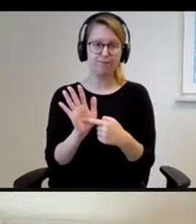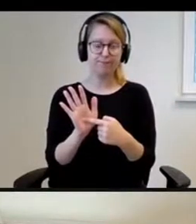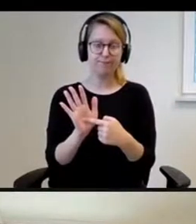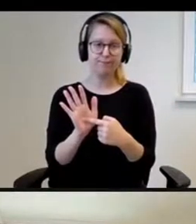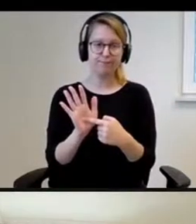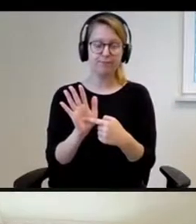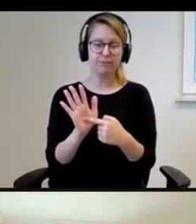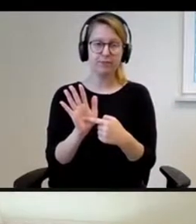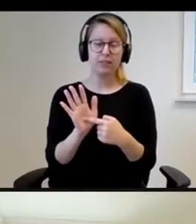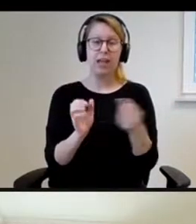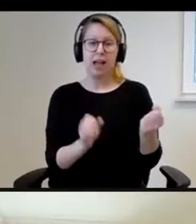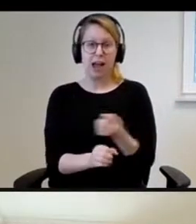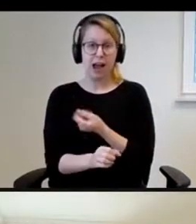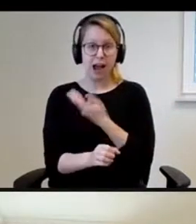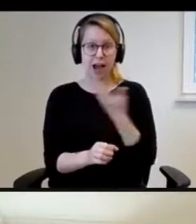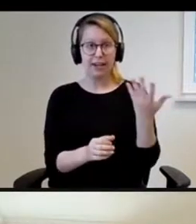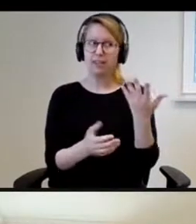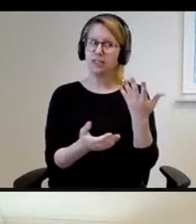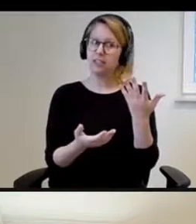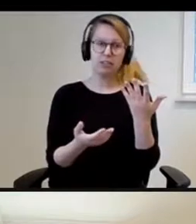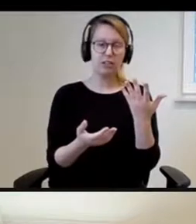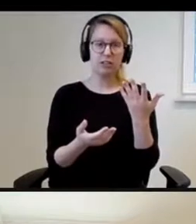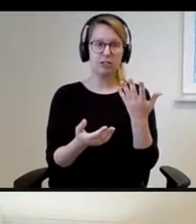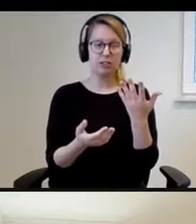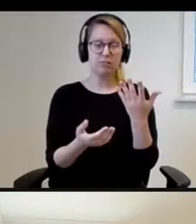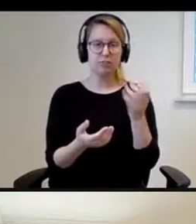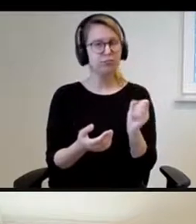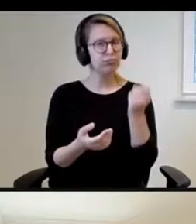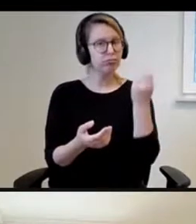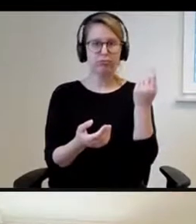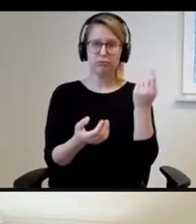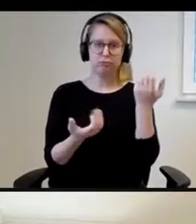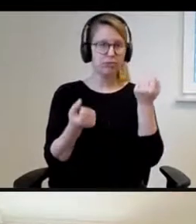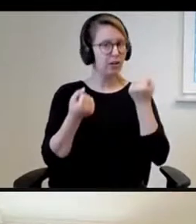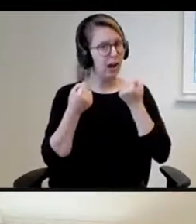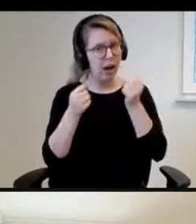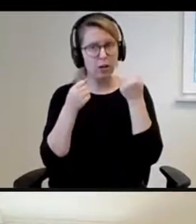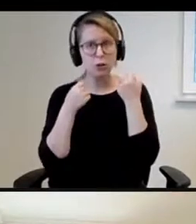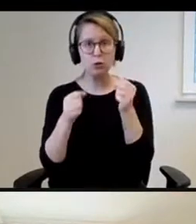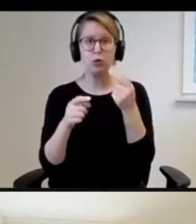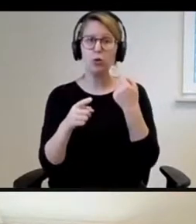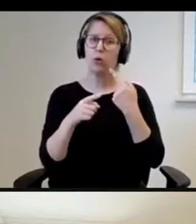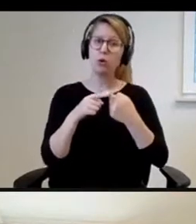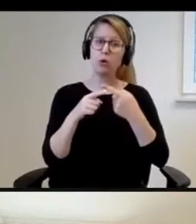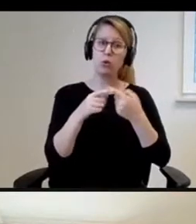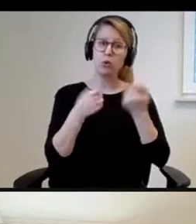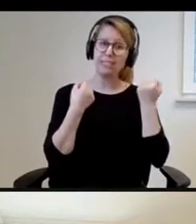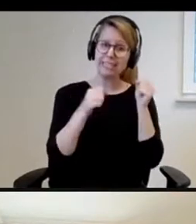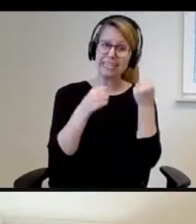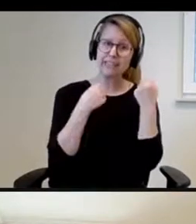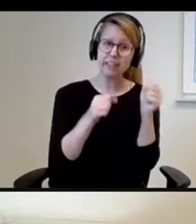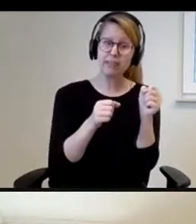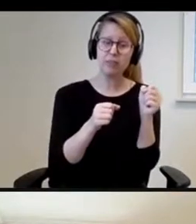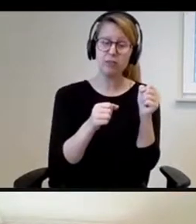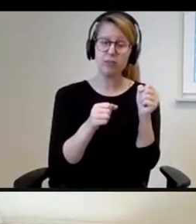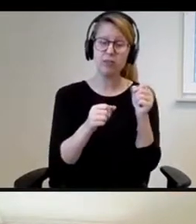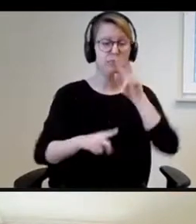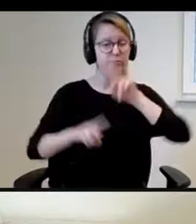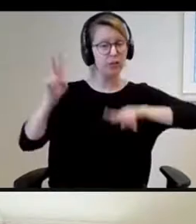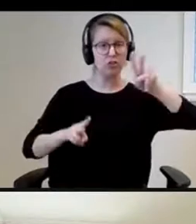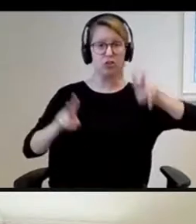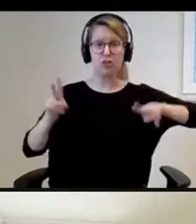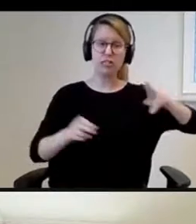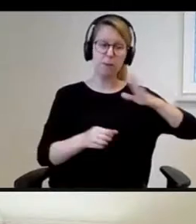phares dans différents domaines et fixe de nombreuses priorités. Je voudrais juste